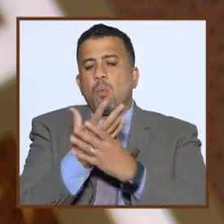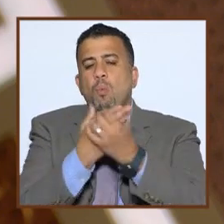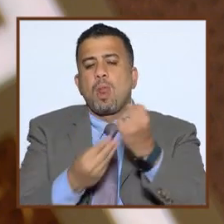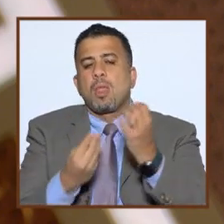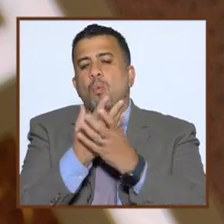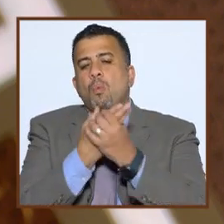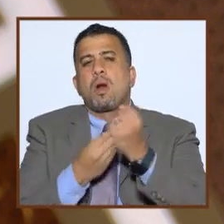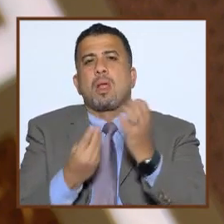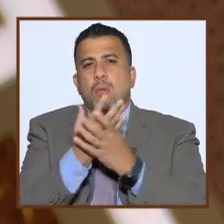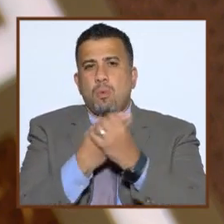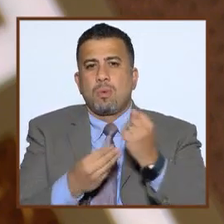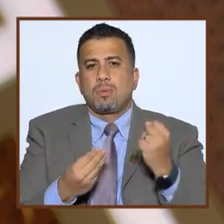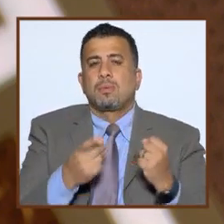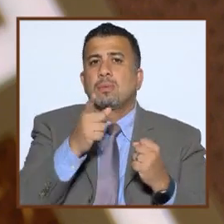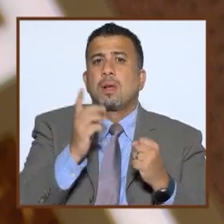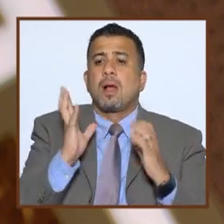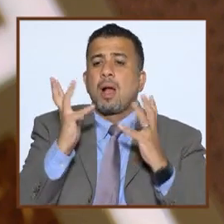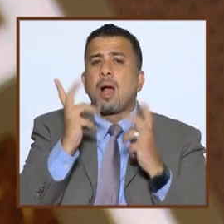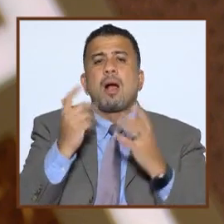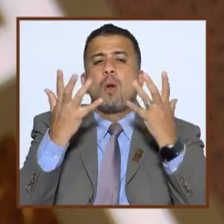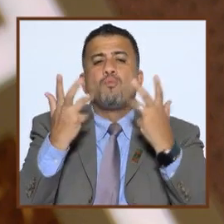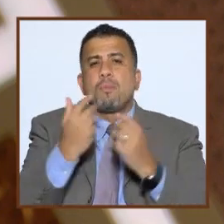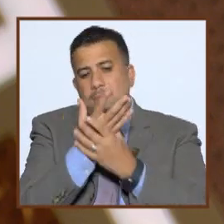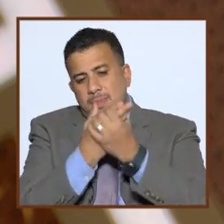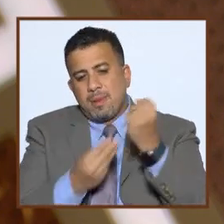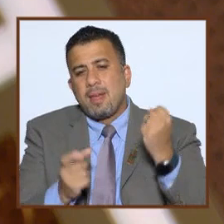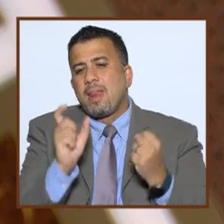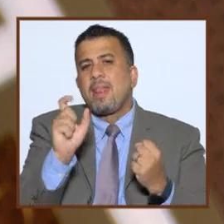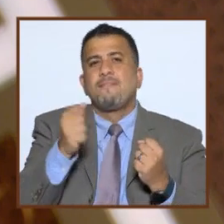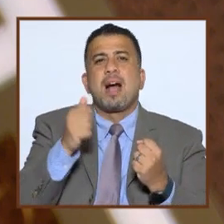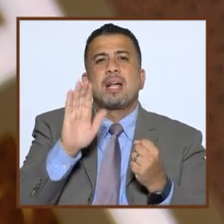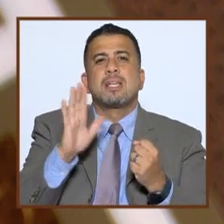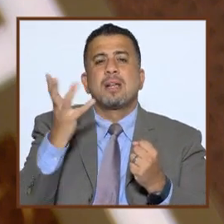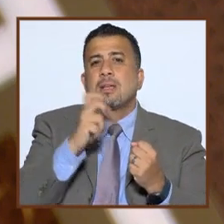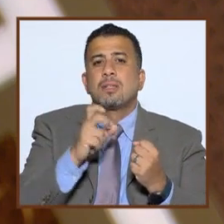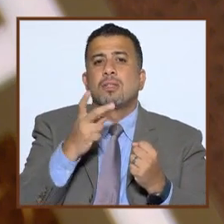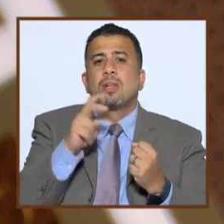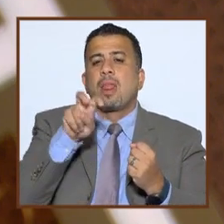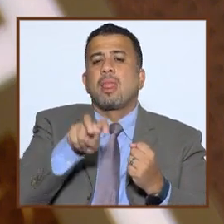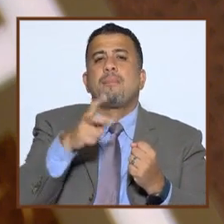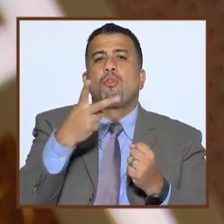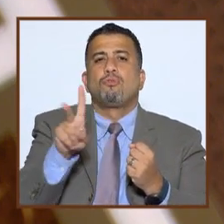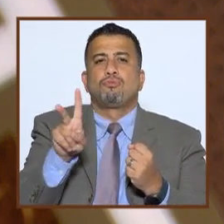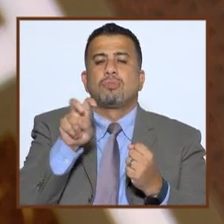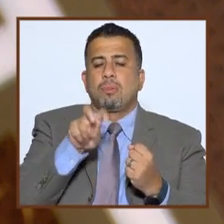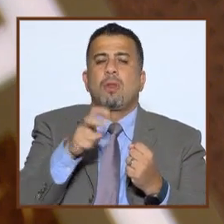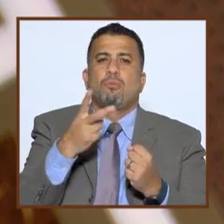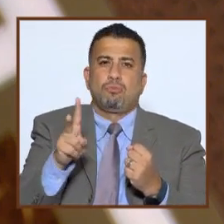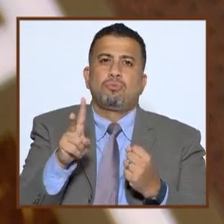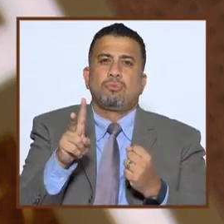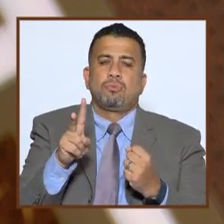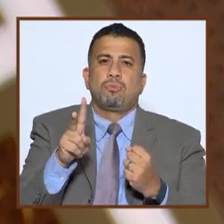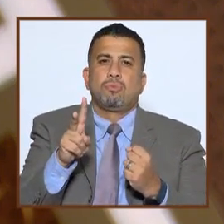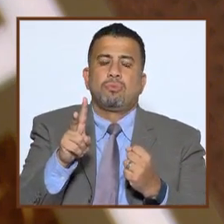هذا اول سؤال الشيخ كم يوم 28 طيب السؤال